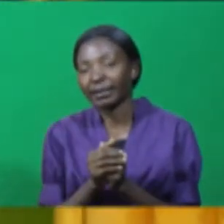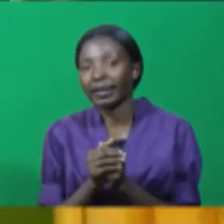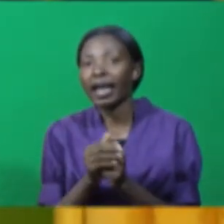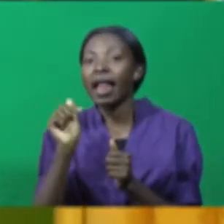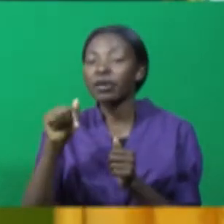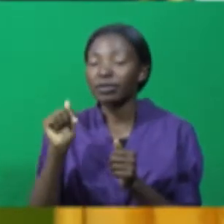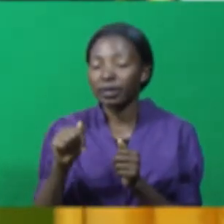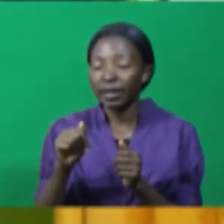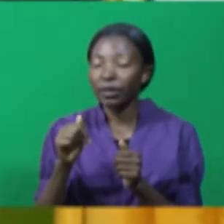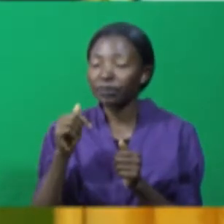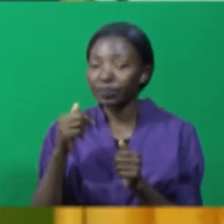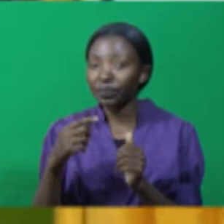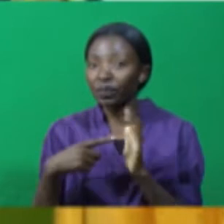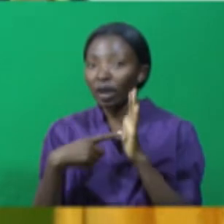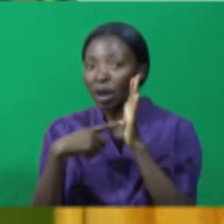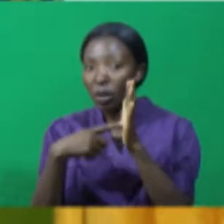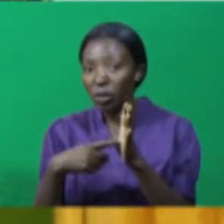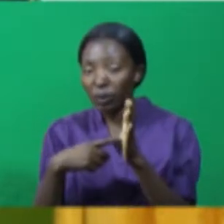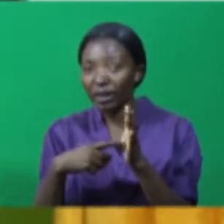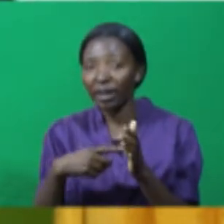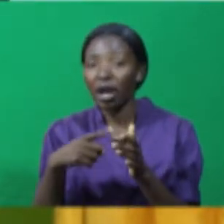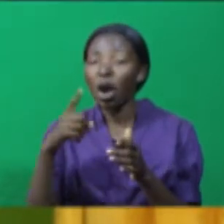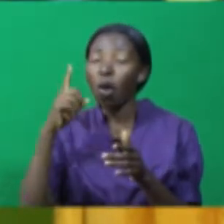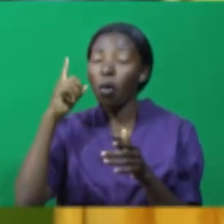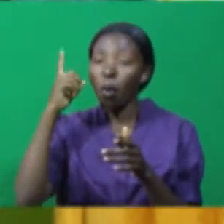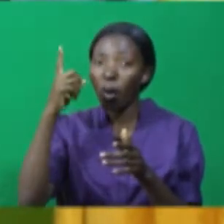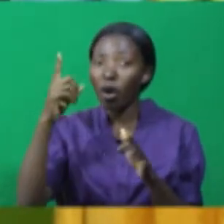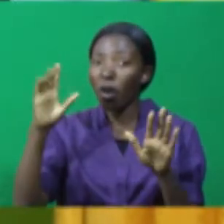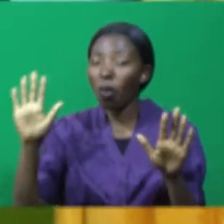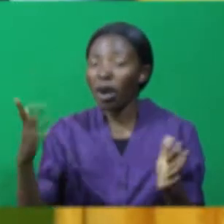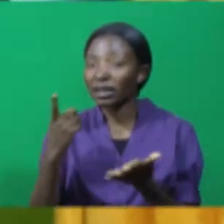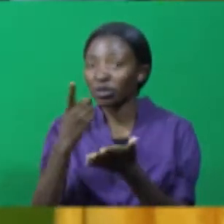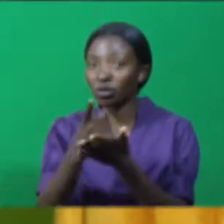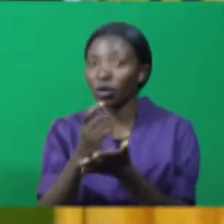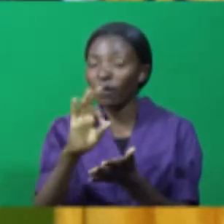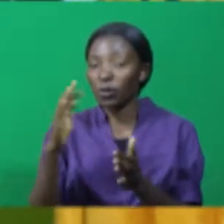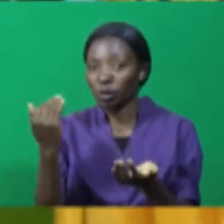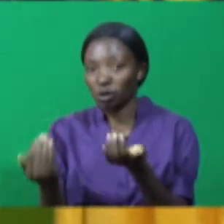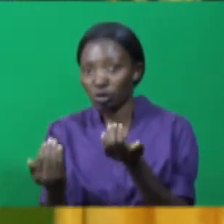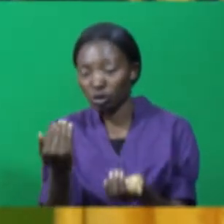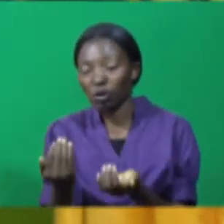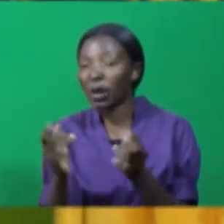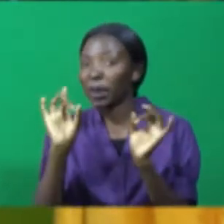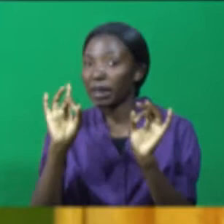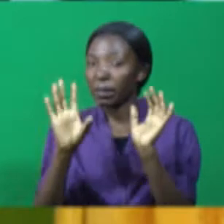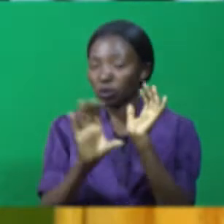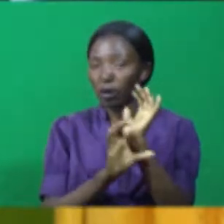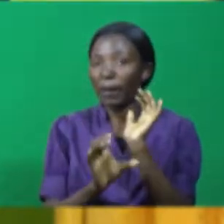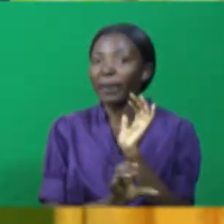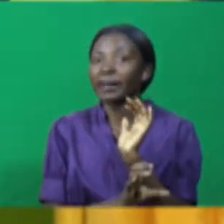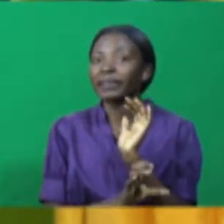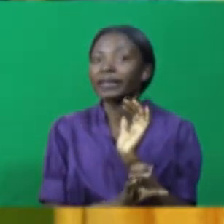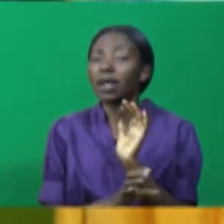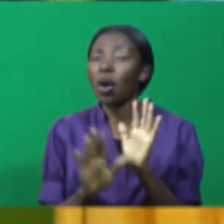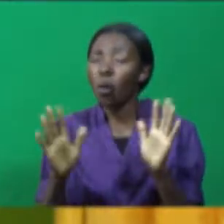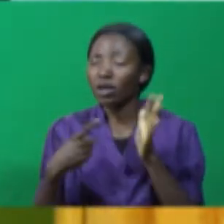Tinoda kutenda. Nasi vateereri tiri kutarisa. Mwari mabatira anoita akanangana nevana vake